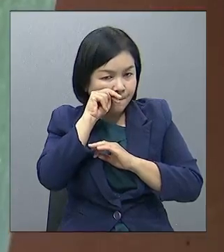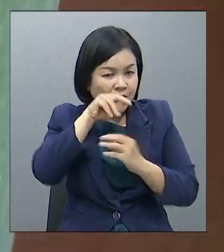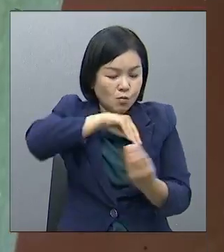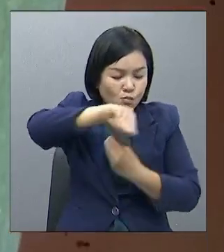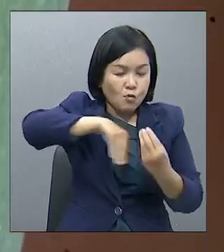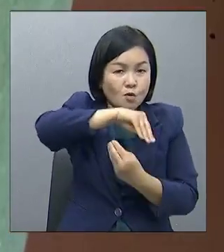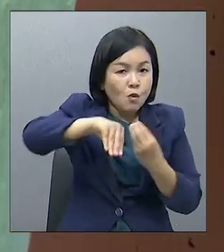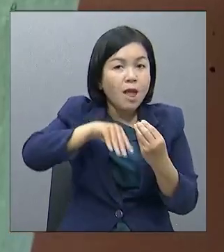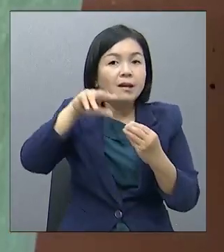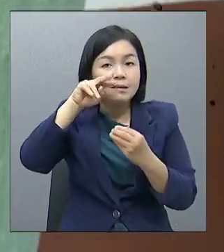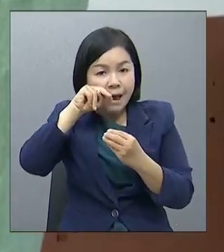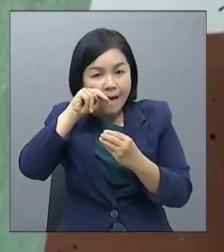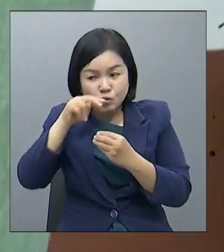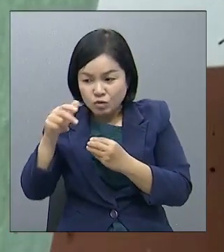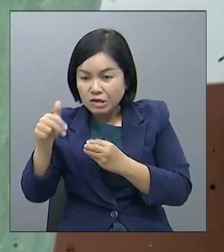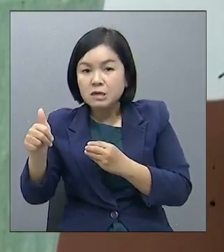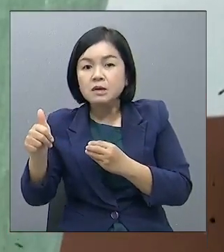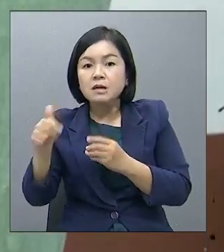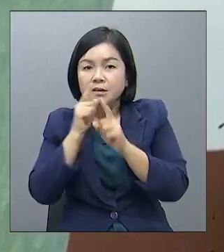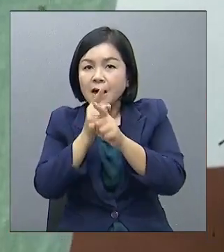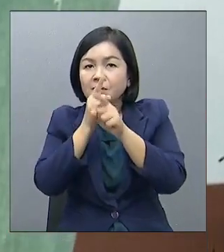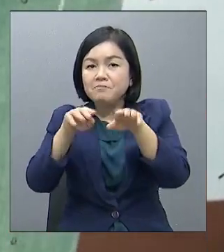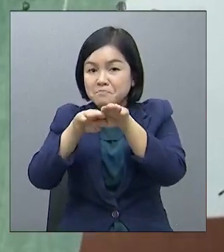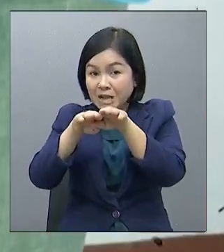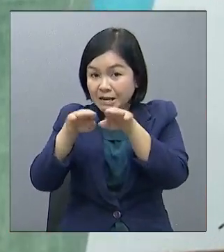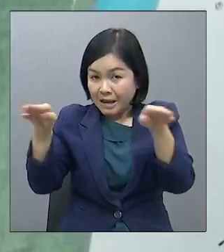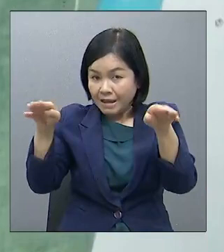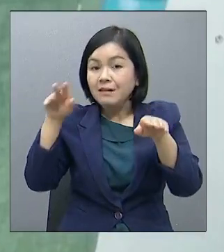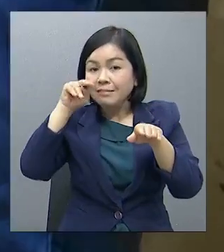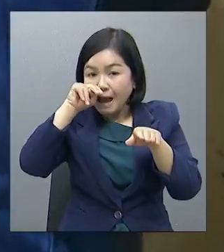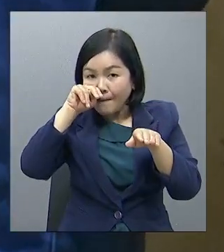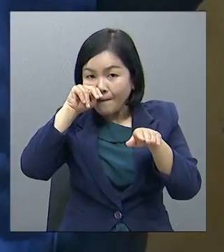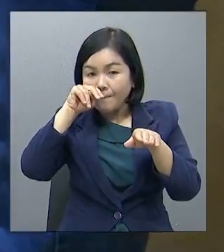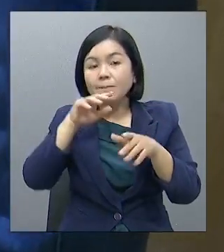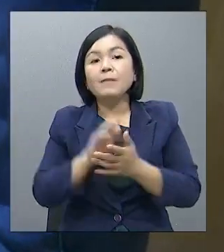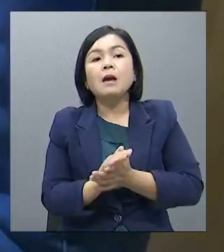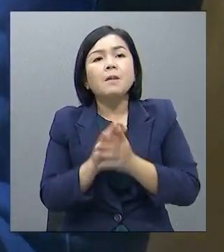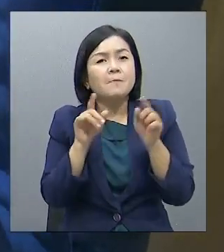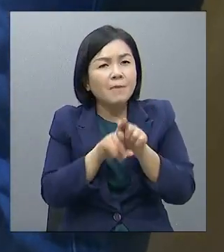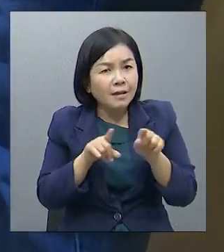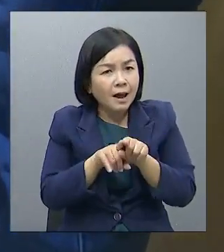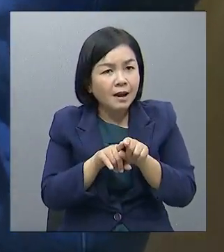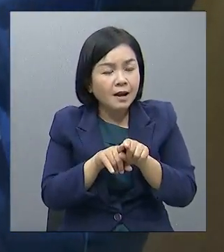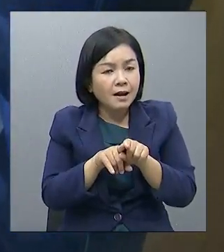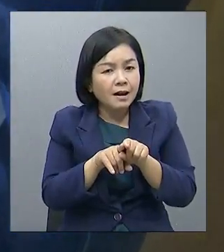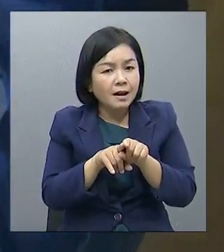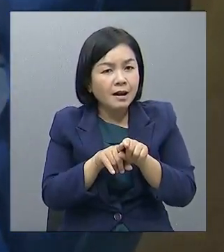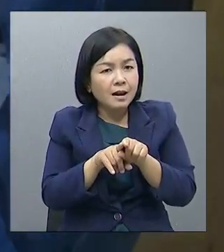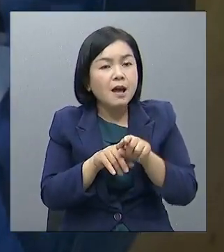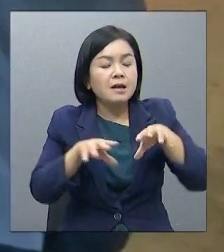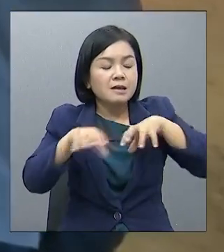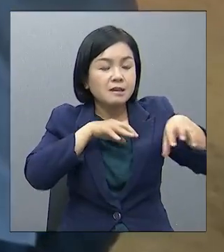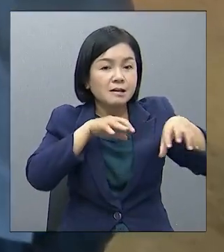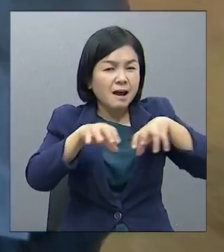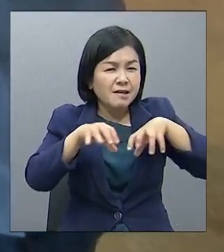องเป็นแหล่งน้ำที่มีคุณภาพเป็นไปตามมาตรฐานของแหล่งน้ำผิวดินนะครับรวมถึงในเรื่องของการจัดการ